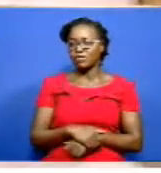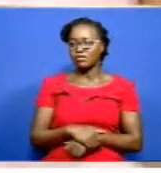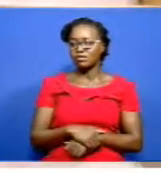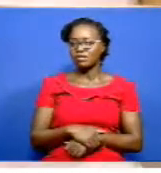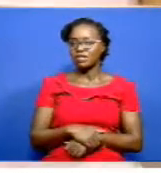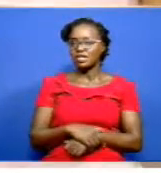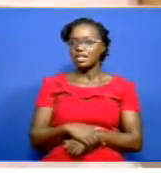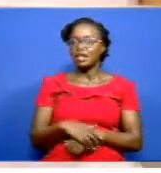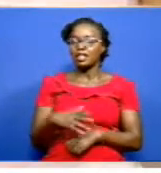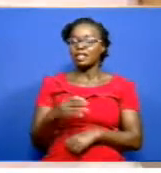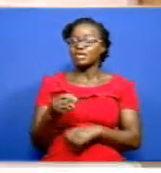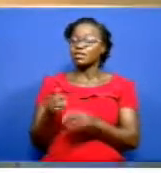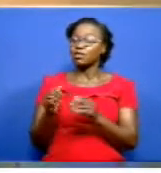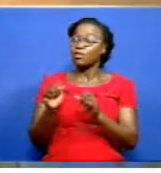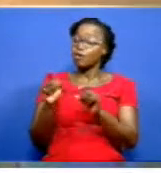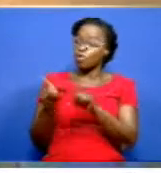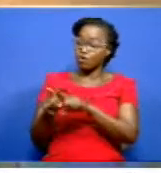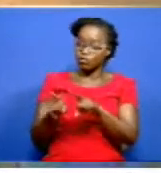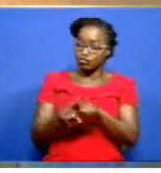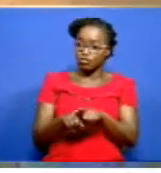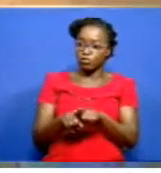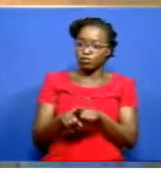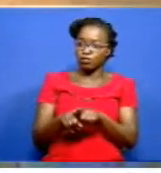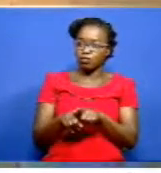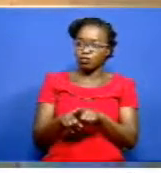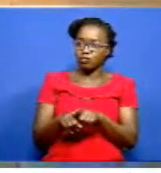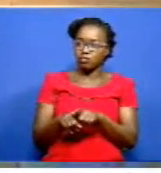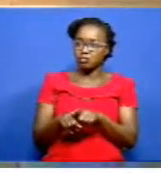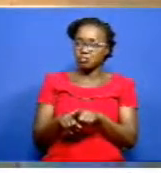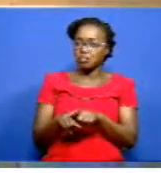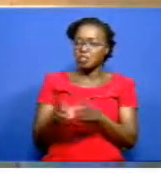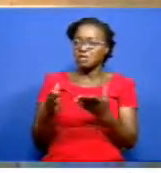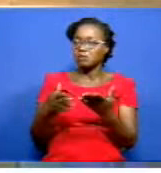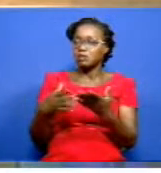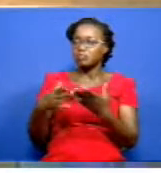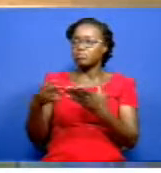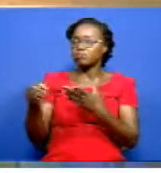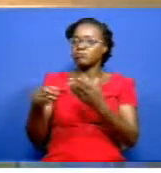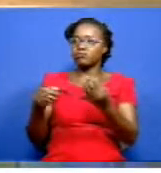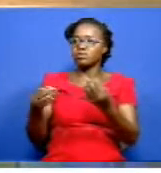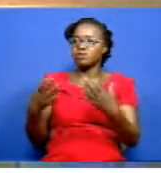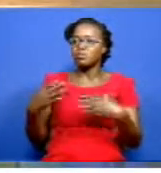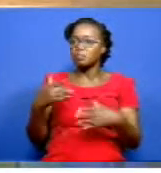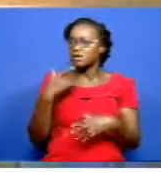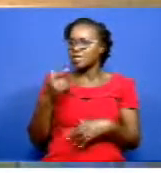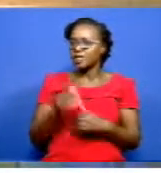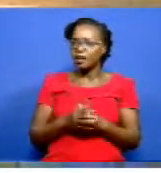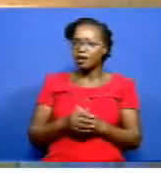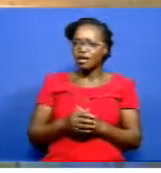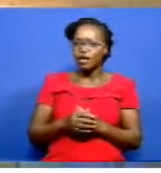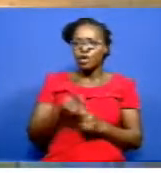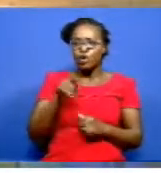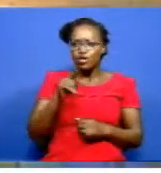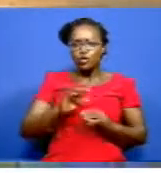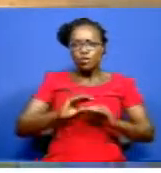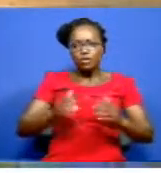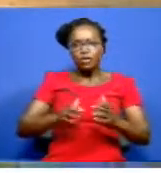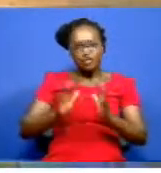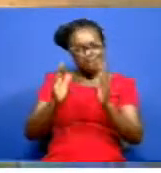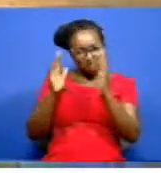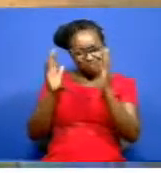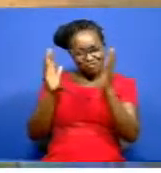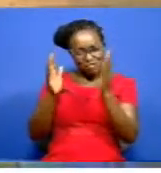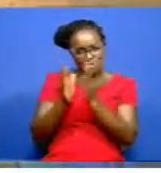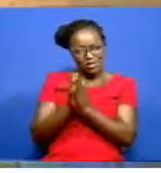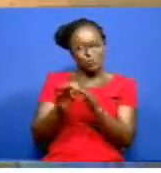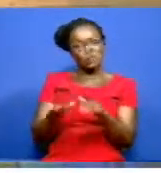Alafu saa zingine inaweza kuwa maybe mnaweza kuwa mnaenda uko nje, watu wanakuambia uko mjamzito, congratulations,